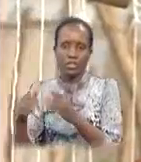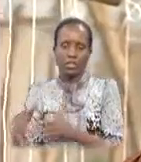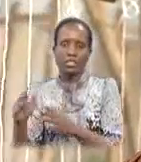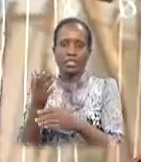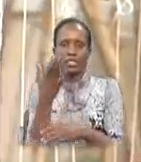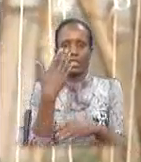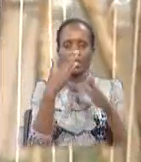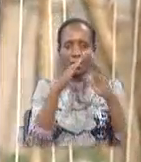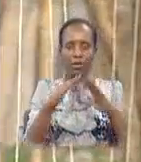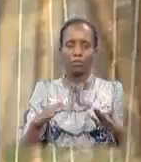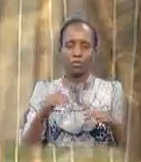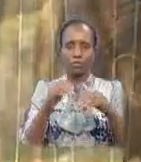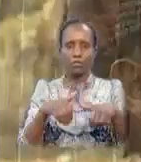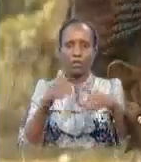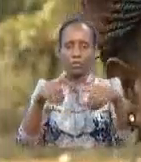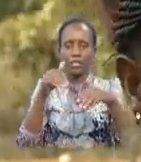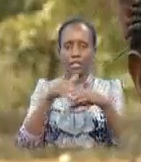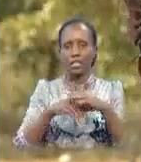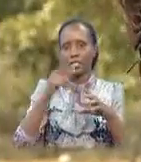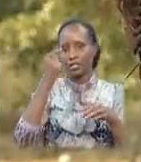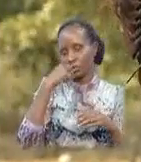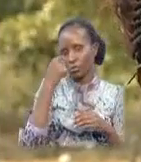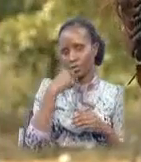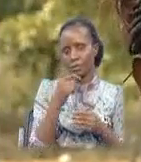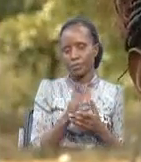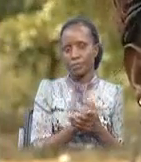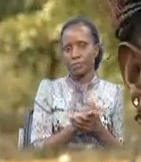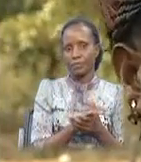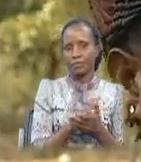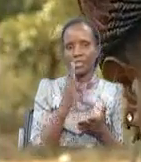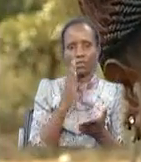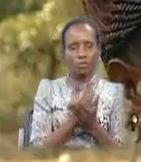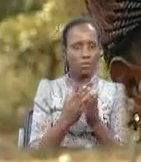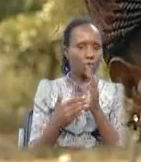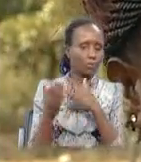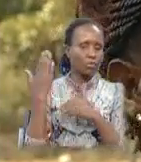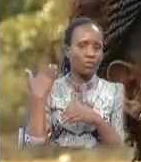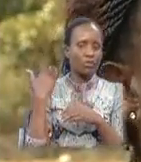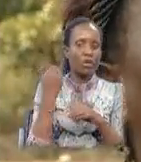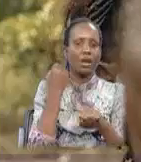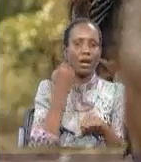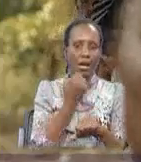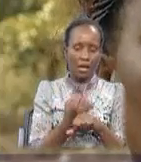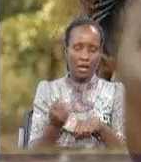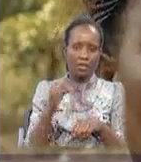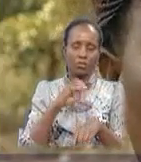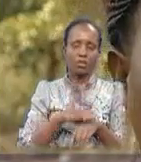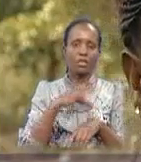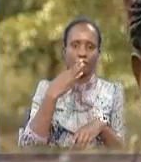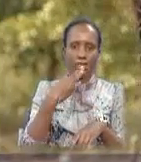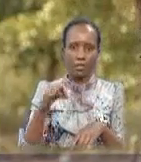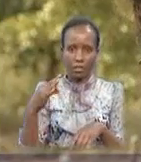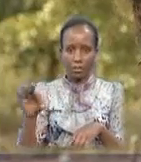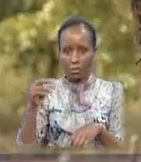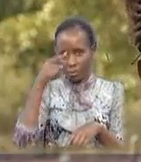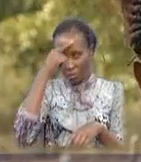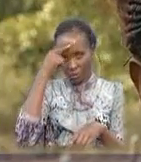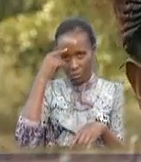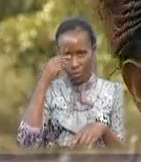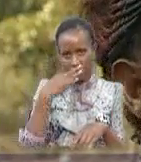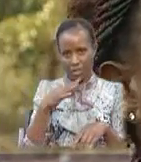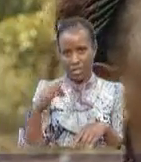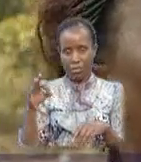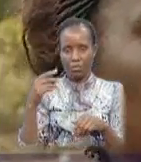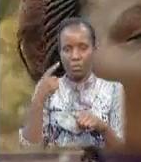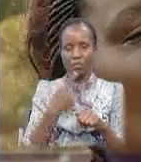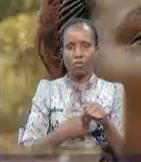larger Kitui. Hapo zamani ilikuwa ngumu kupata mboga, kwa maana tulikuwa tunatoa mboga Kitui Town